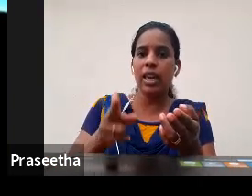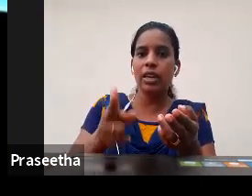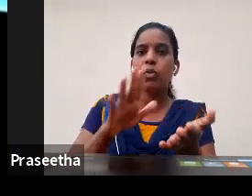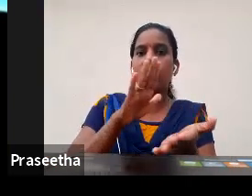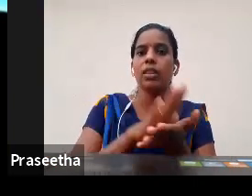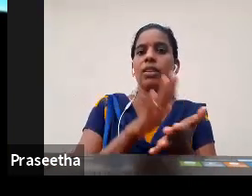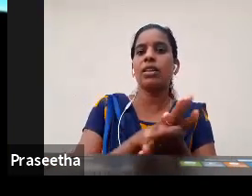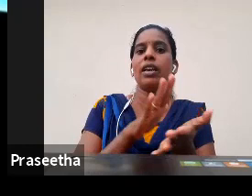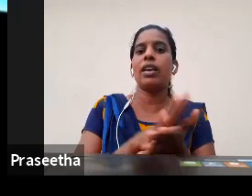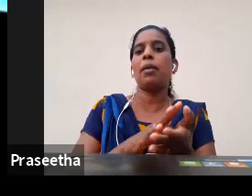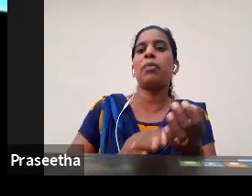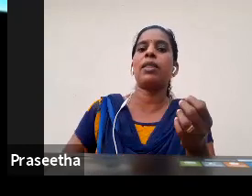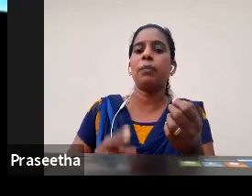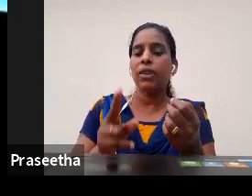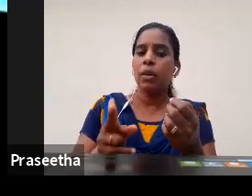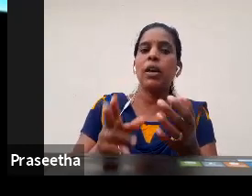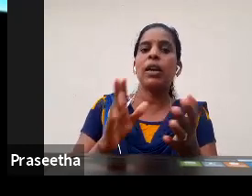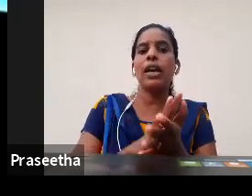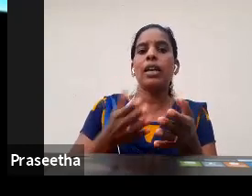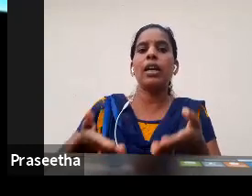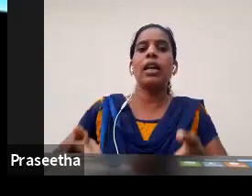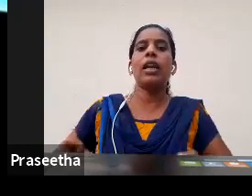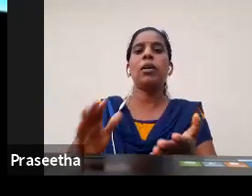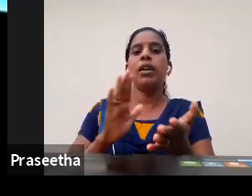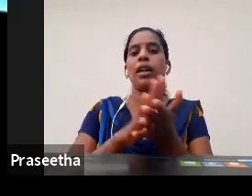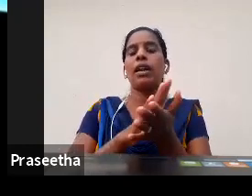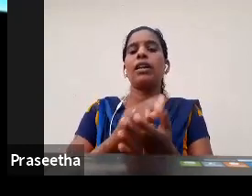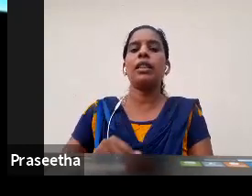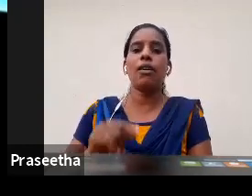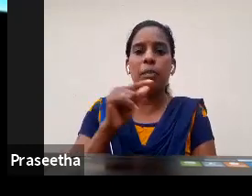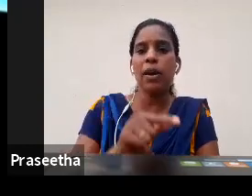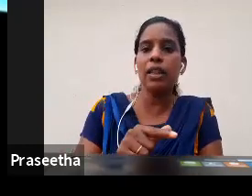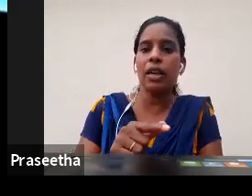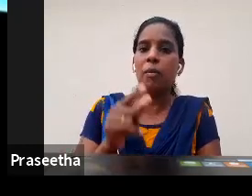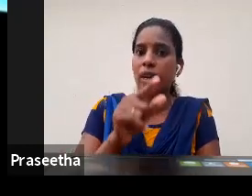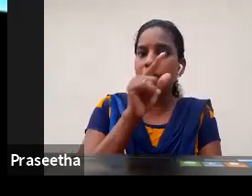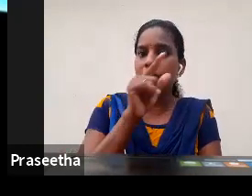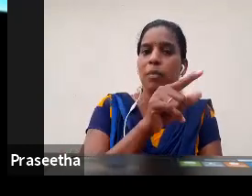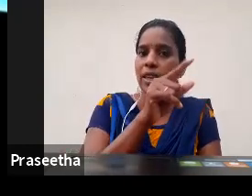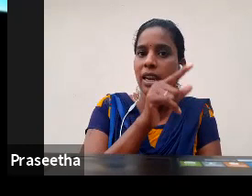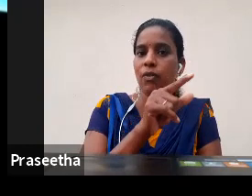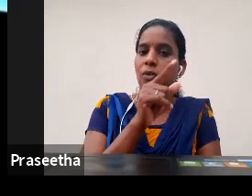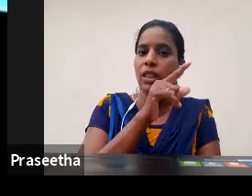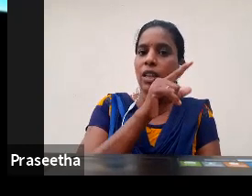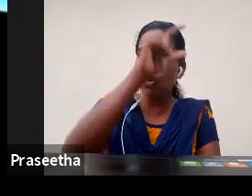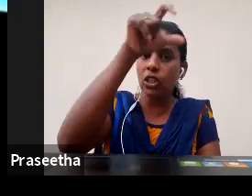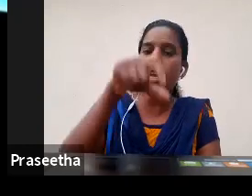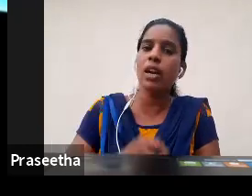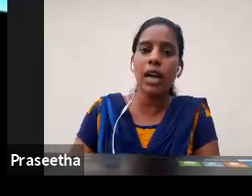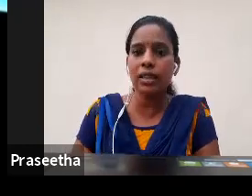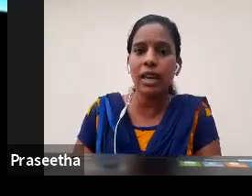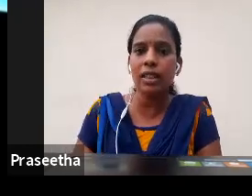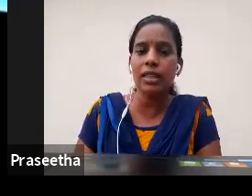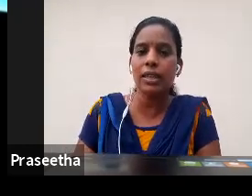ഇതാണ്, കേക്ക് മുറിക്കുന്നത്, കൈ ക്ലാപ്പ് ചെയ്യുന്നത് ബേർത്ത് ഡേ ആണ് അല്ലെങ്കിൽ ബേർത്ത് ഡേ ആണ് എന്ന് അവര് പറയുന്നുണ്ട്. ആ ബേർത്ത് ഡേക്ക് സെലിബ്രേറ്റ് ചെയ്യാൻ വേണ്ടി വന്ന കുറച്ച്